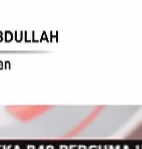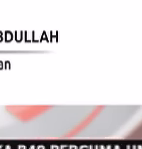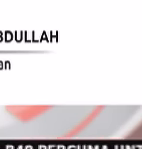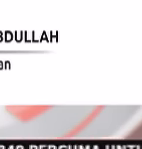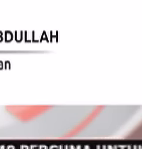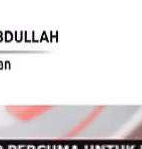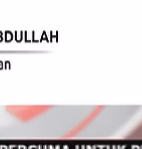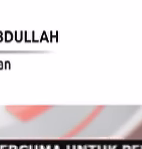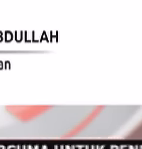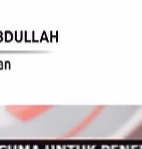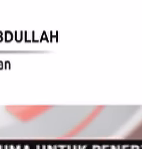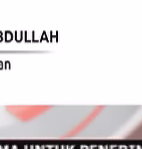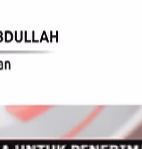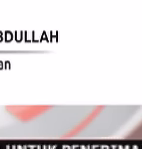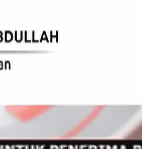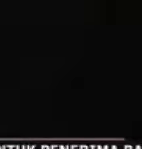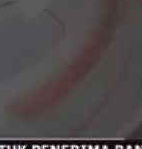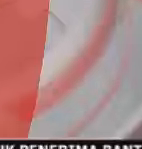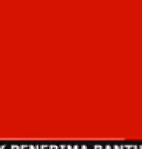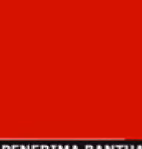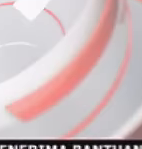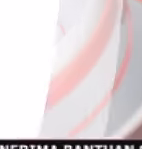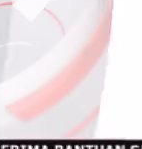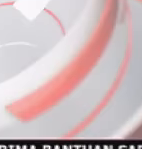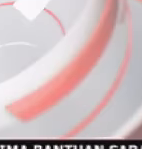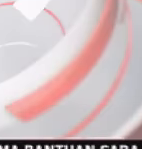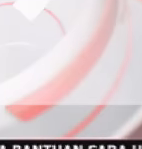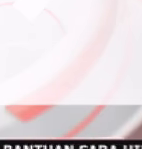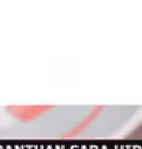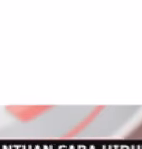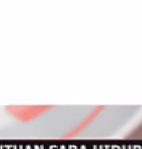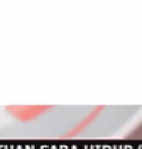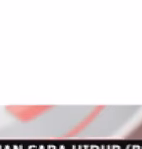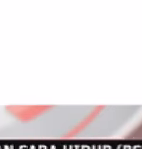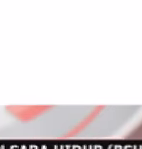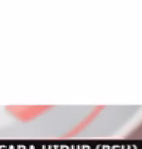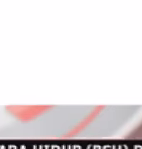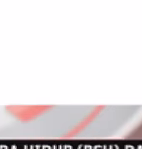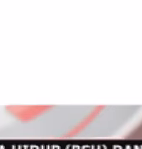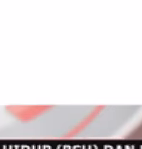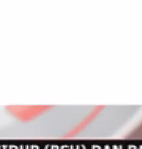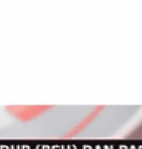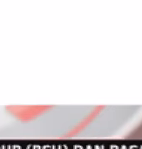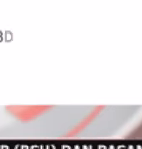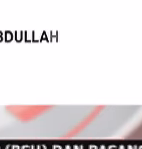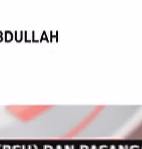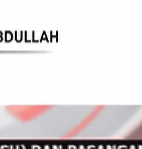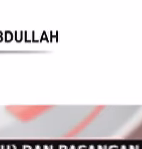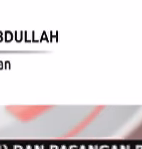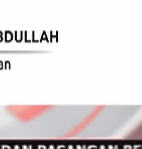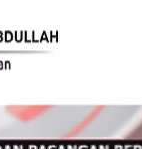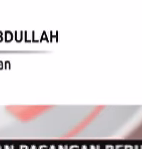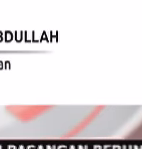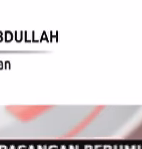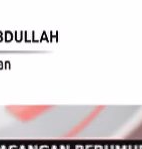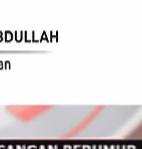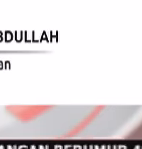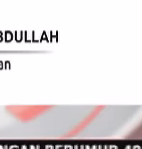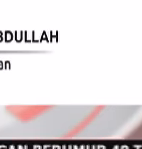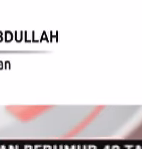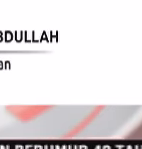Pinang, Terengganu dan Sarawak. KKM turut menjelaskan satu kes kematian kanak-kanak di Johor Bahru pada 13 Januari